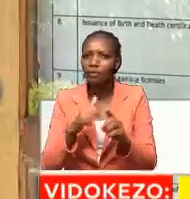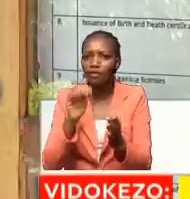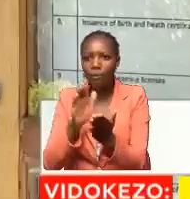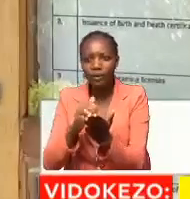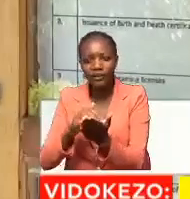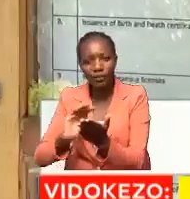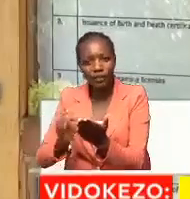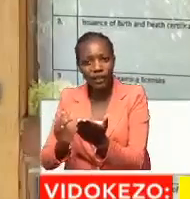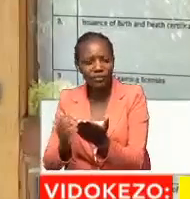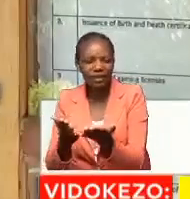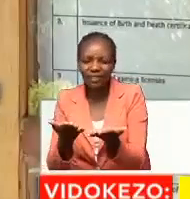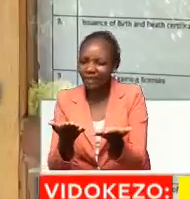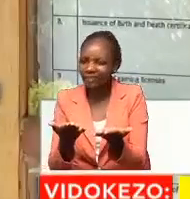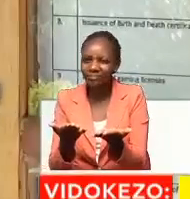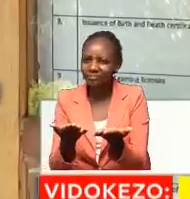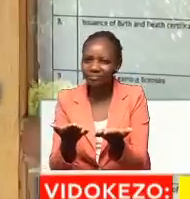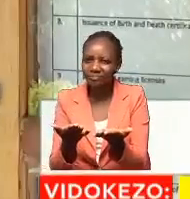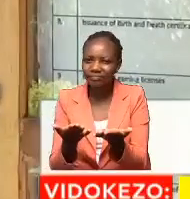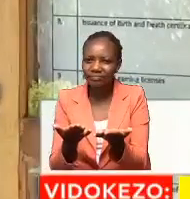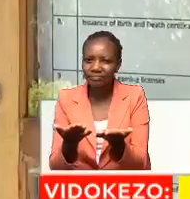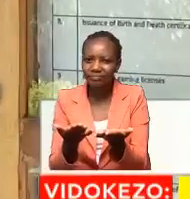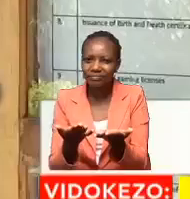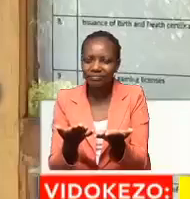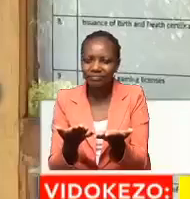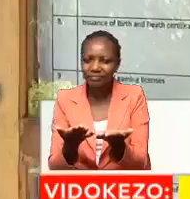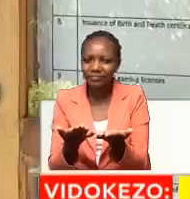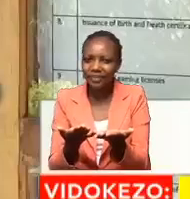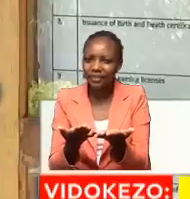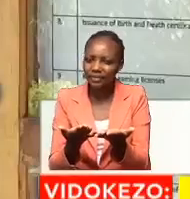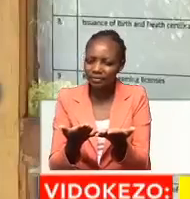hawaishi Machakos. Tuko na